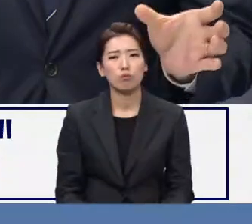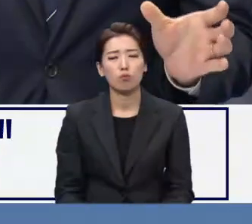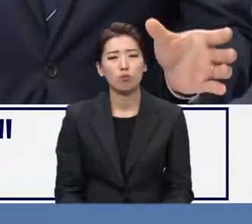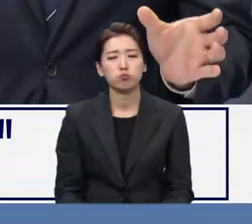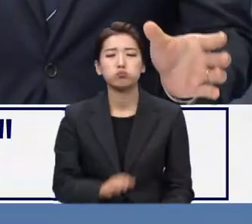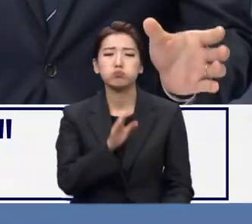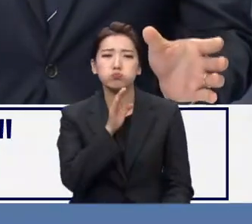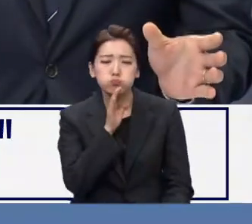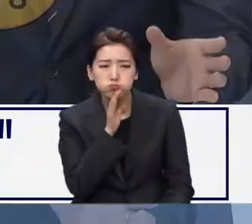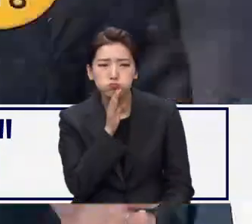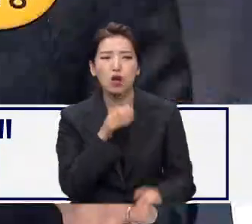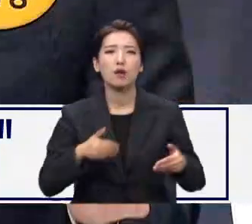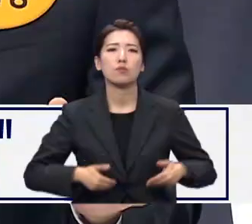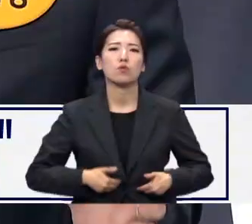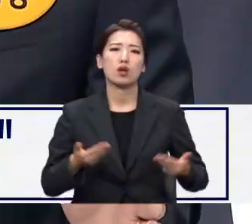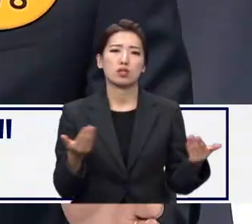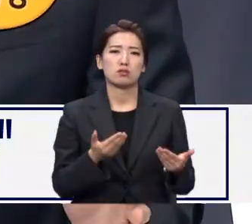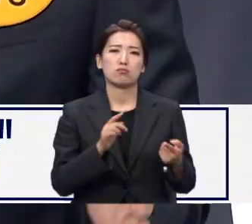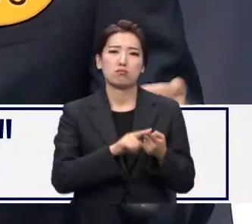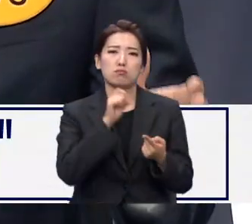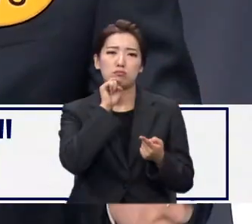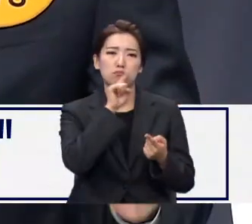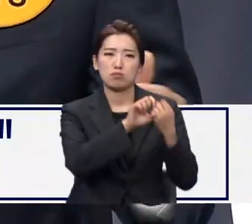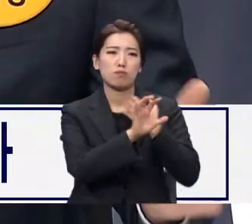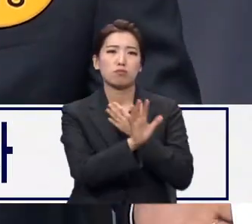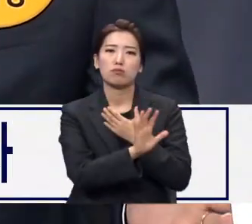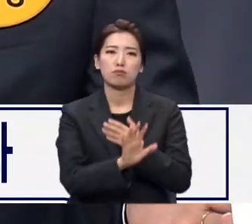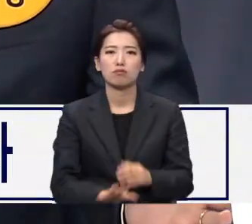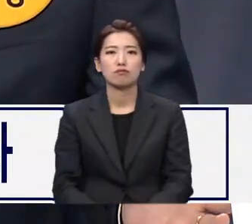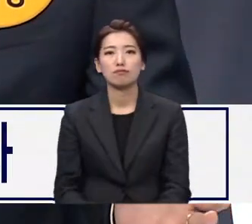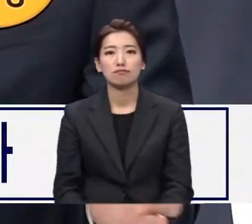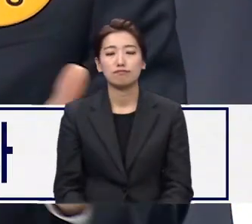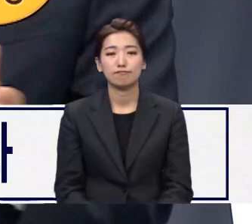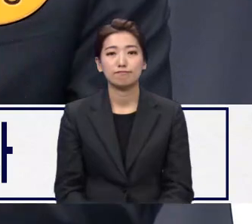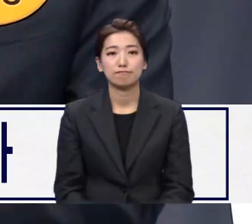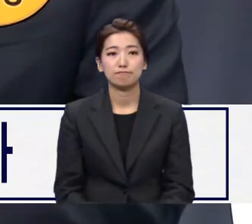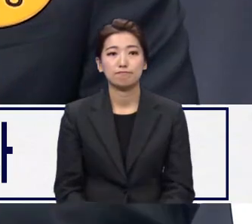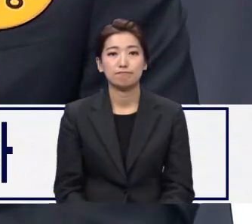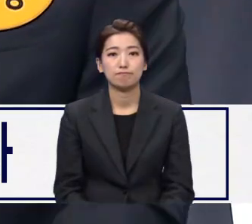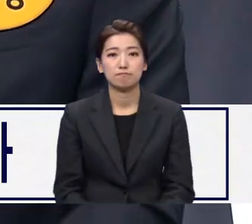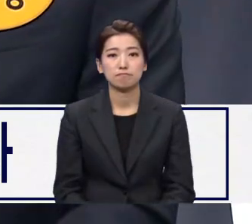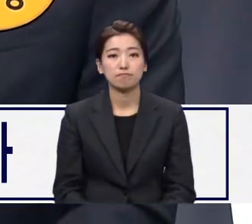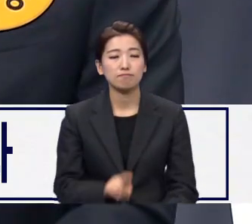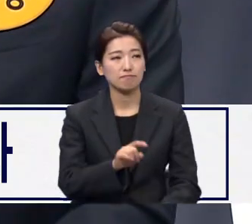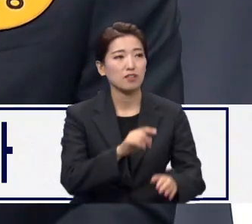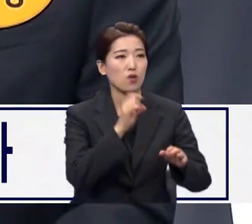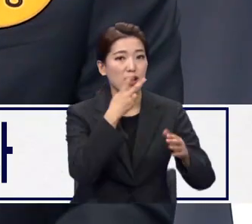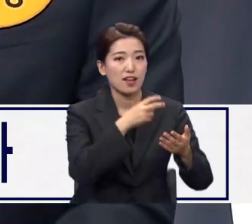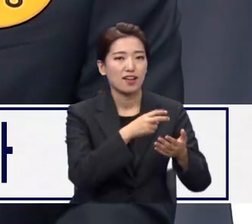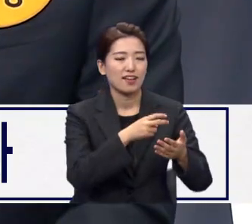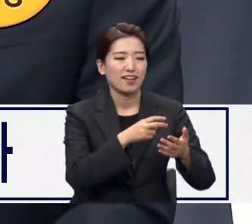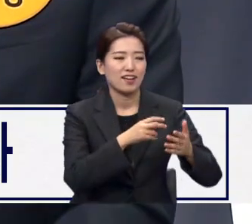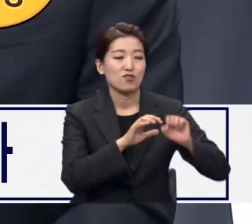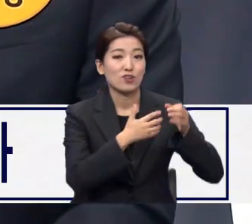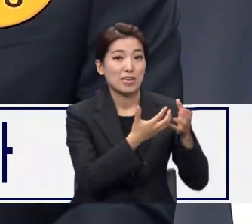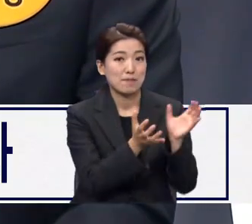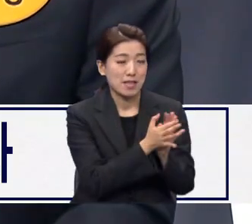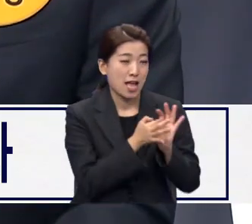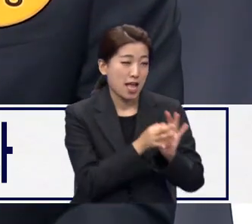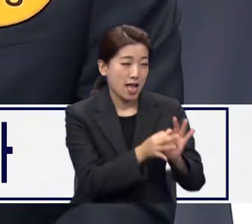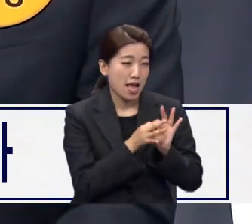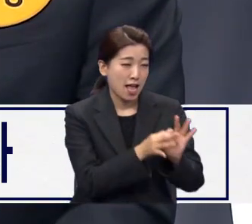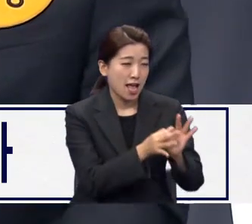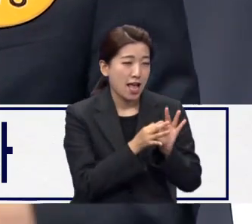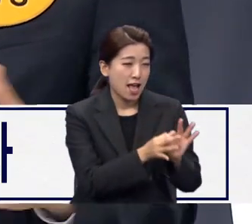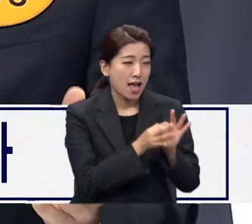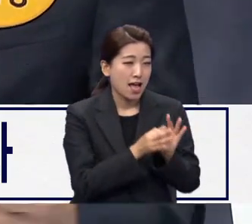대해선 대답을 안 하다가 그때는 뭐 여당의 스피커로 이야기를 하다가 이럴 때만 잠깐 등장해서 법무 장관의 역할을